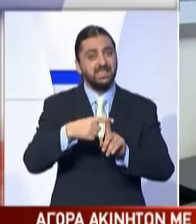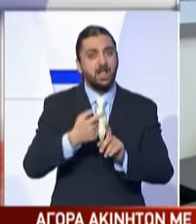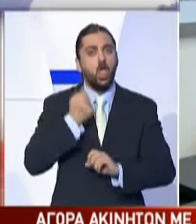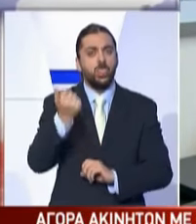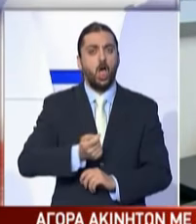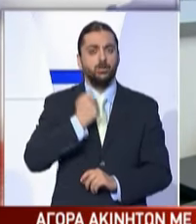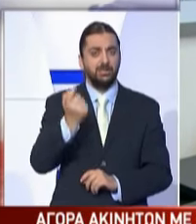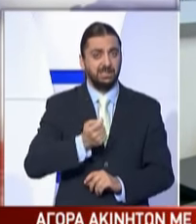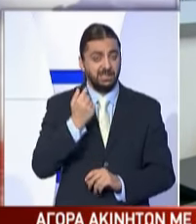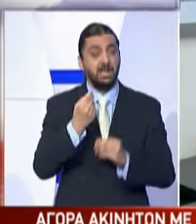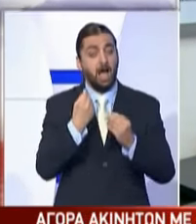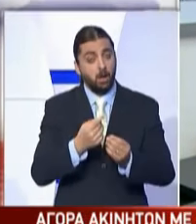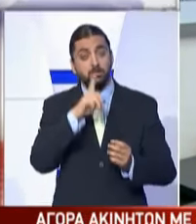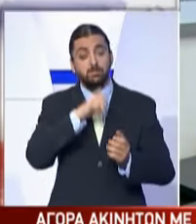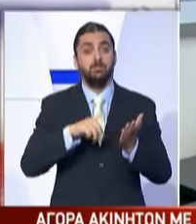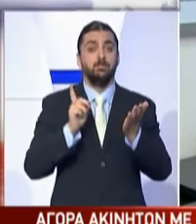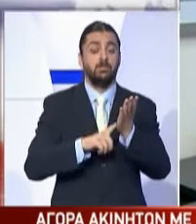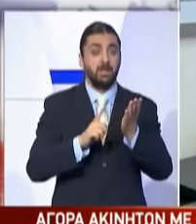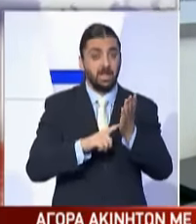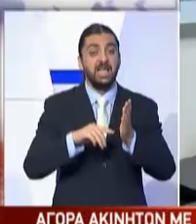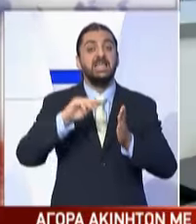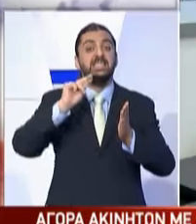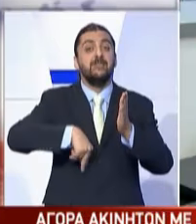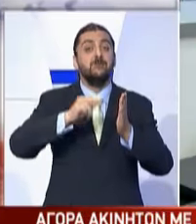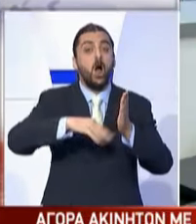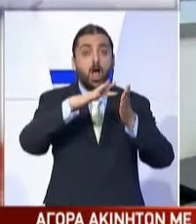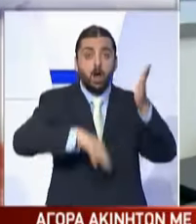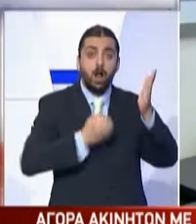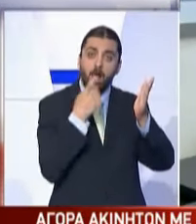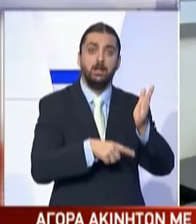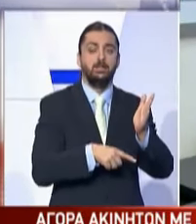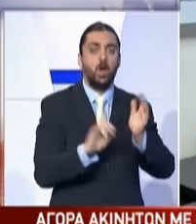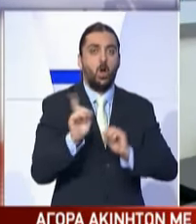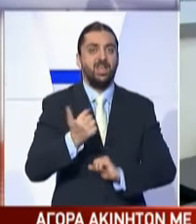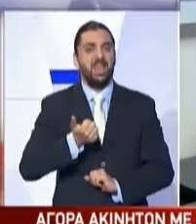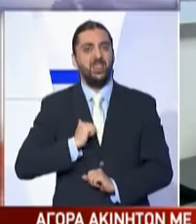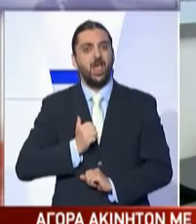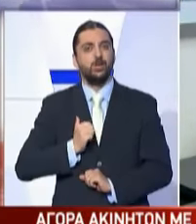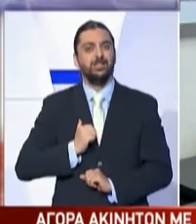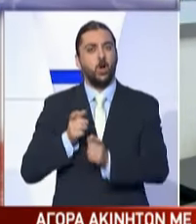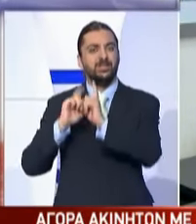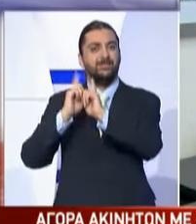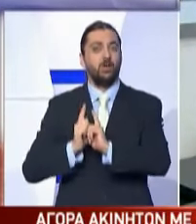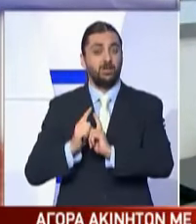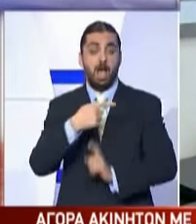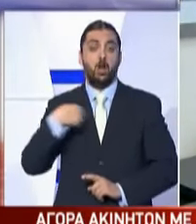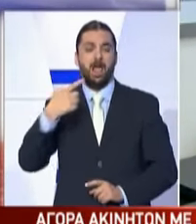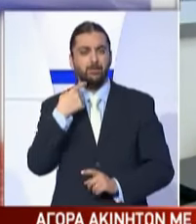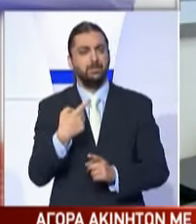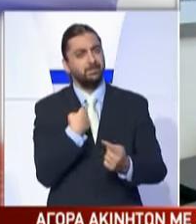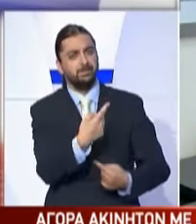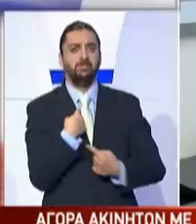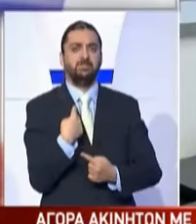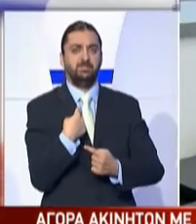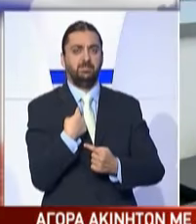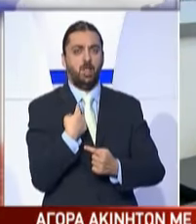και νόμιμο θα είναι να περάσει μέσα στο συμβολιογραφικό έγγραφο και όχι σε ιδιωτικό συμφωνητικό όπως προτείνουν οι εργολάβοι. Ούτως